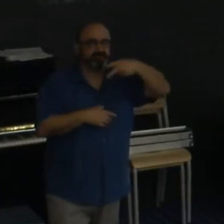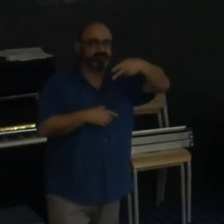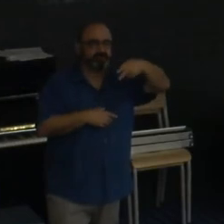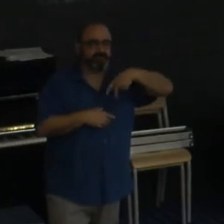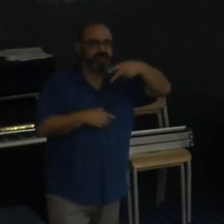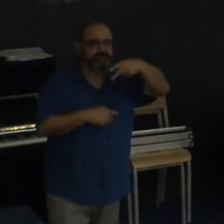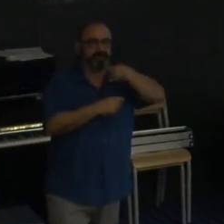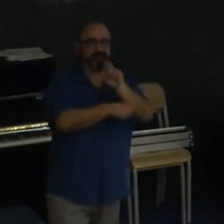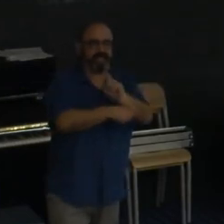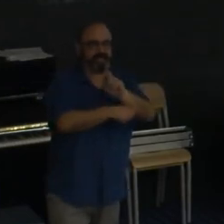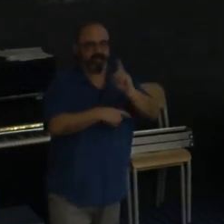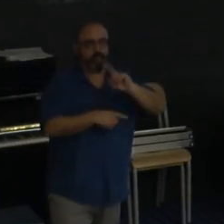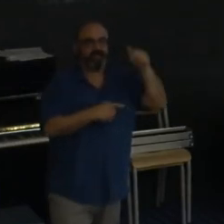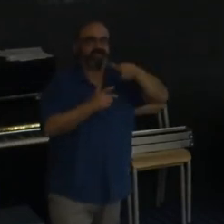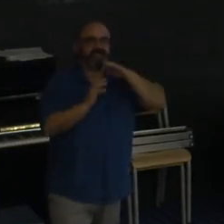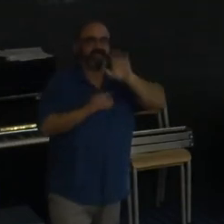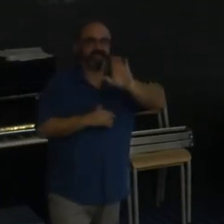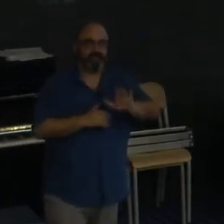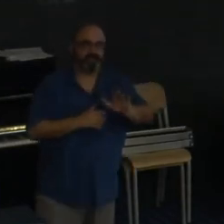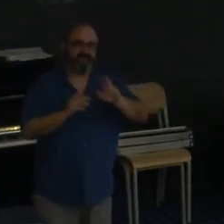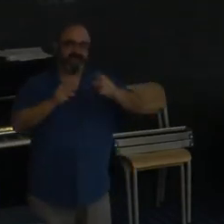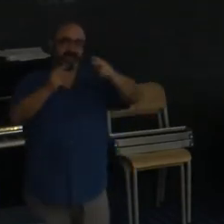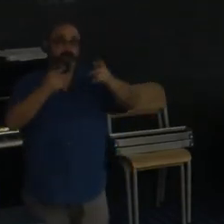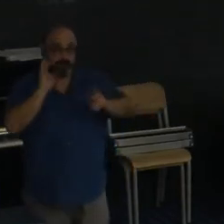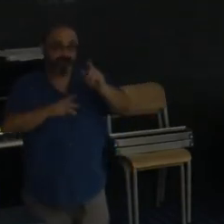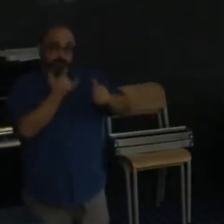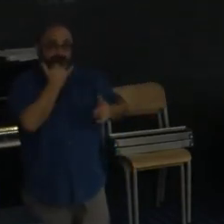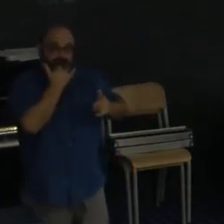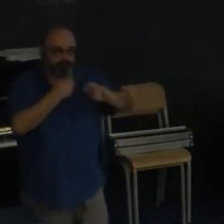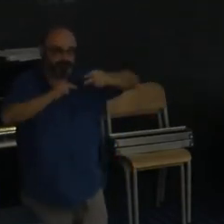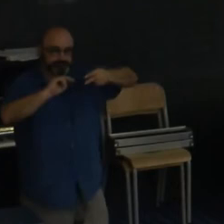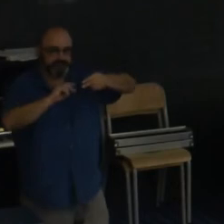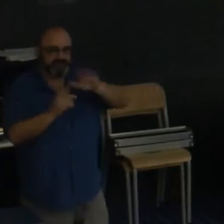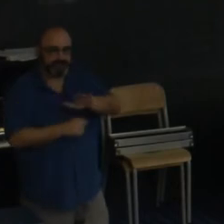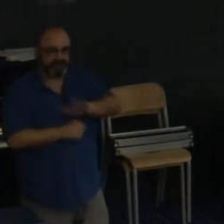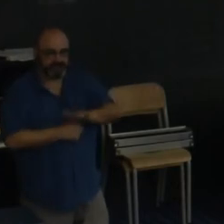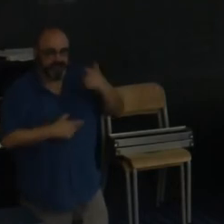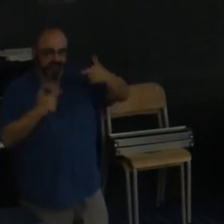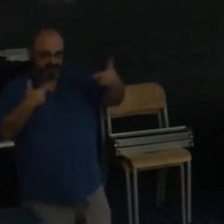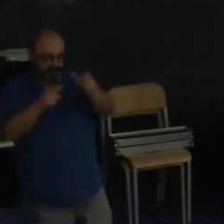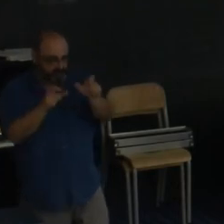du typage dynamique, mais ça peut poser des problèmes. Ici, on peut vérifier qu'on est vraiment sur le type, etc.